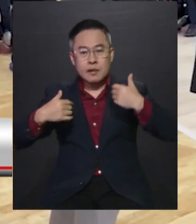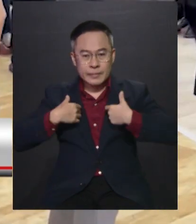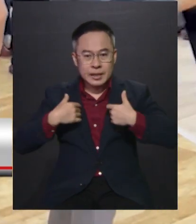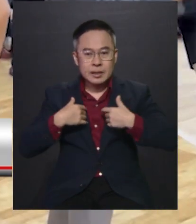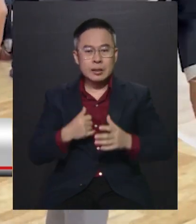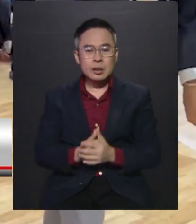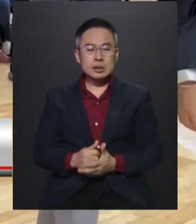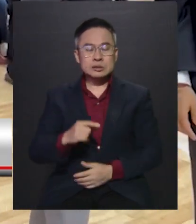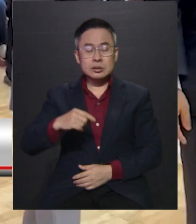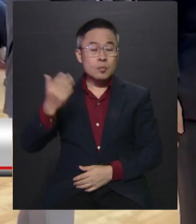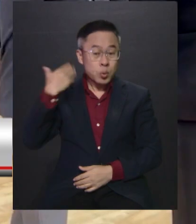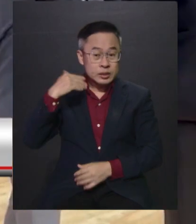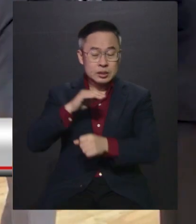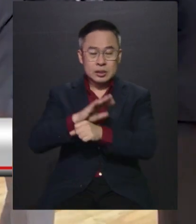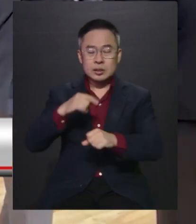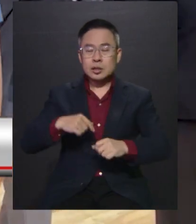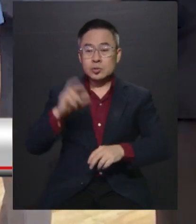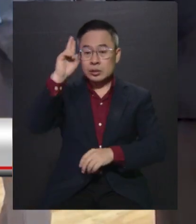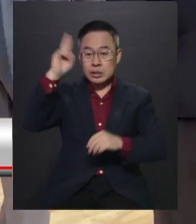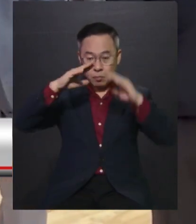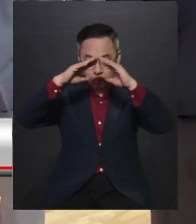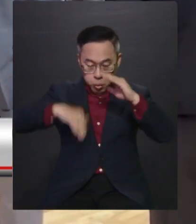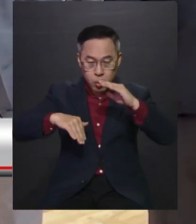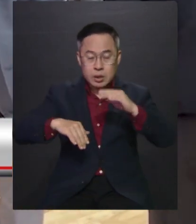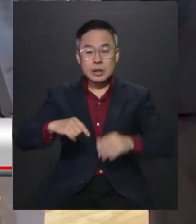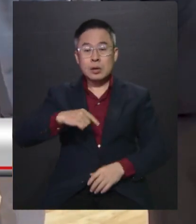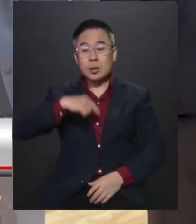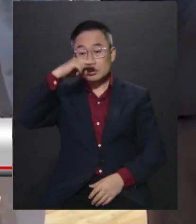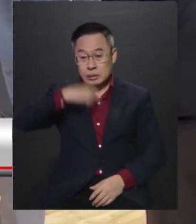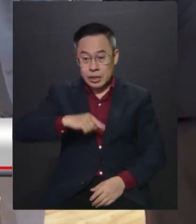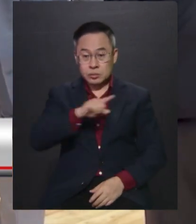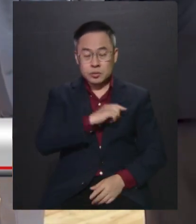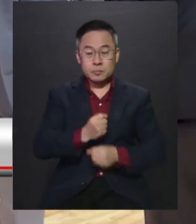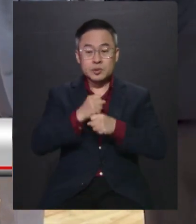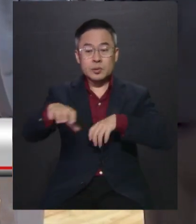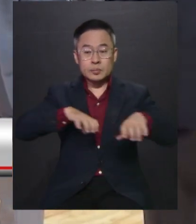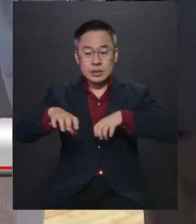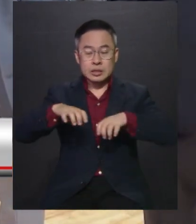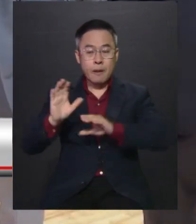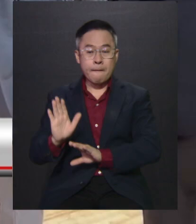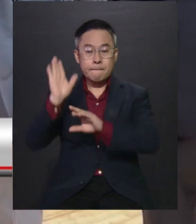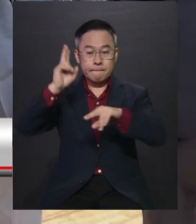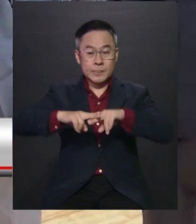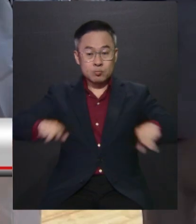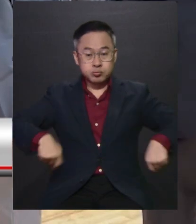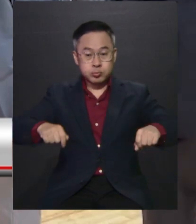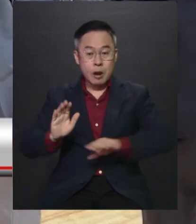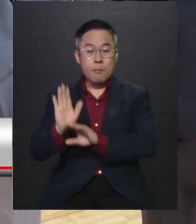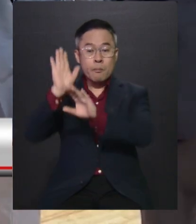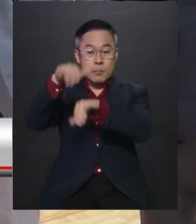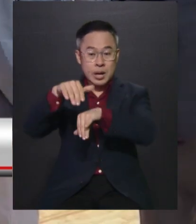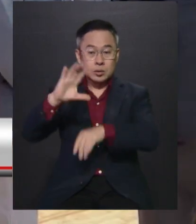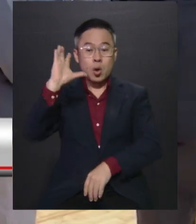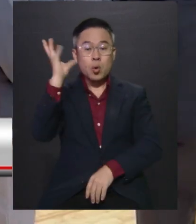เปิดการแข่งขัน IWBF Wheelchair Basketball U25 หญิงชิงแชมป์โลก2023